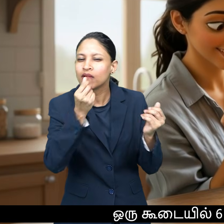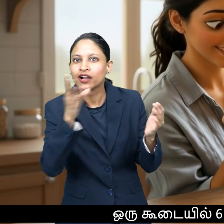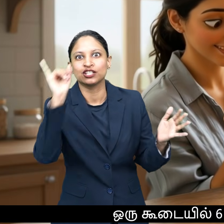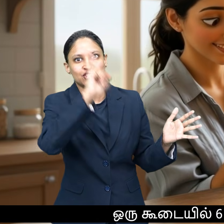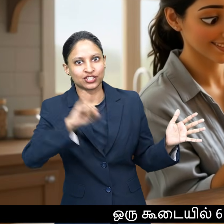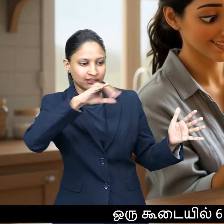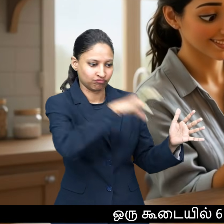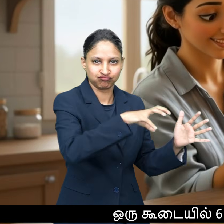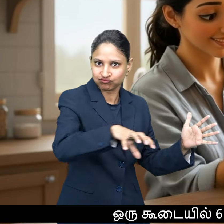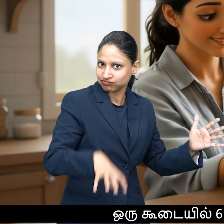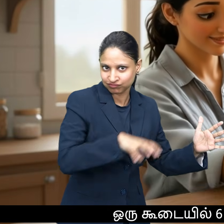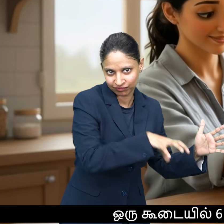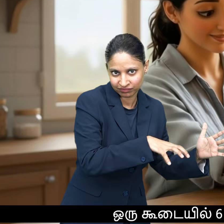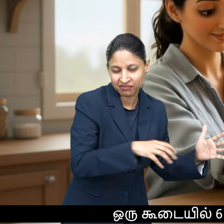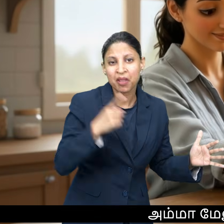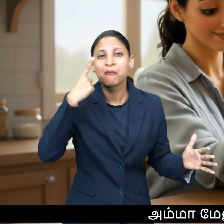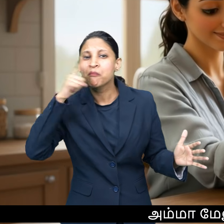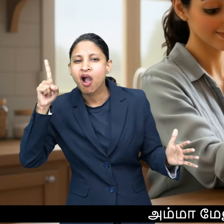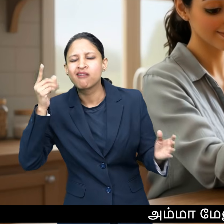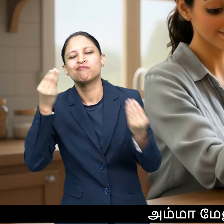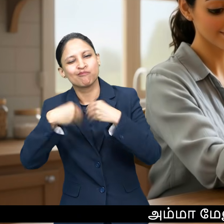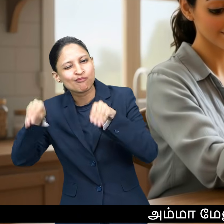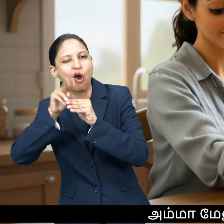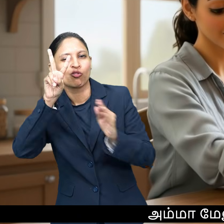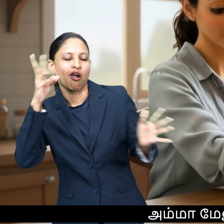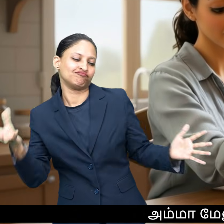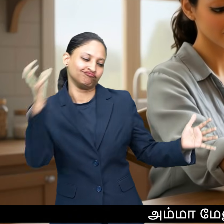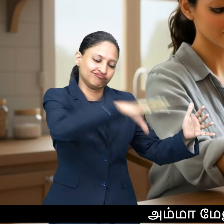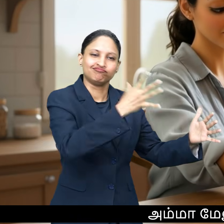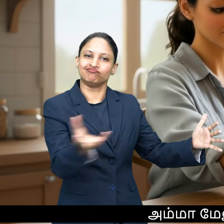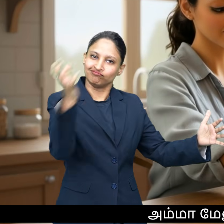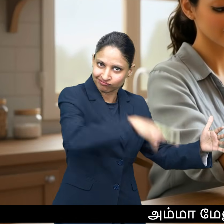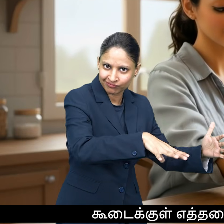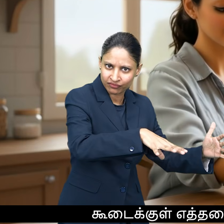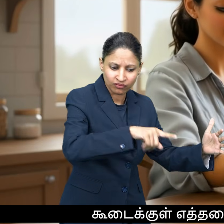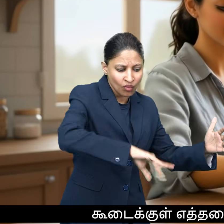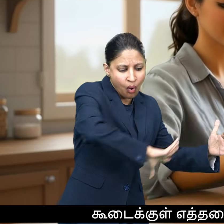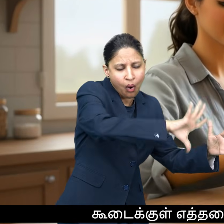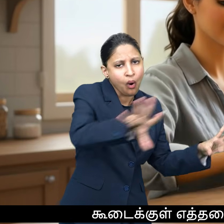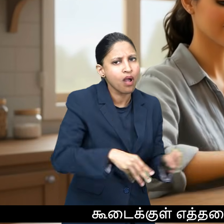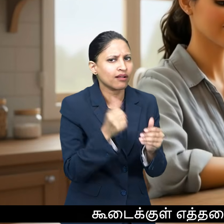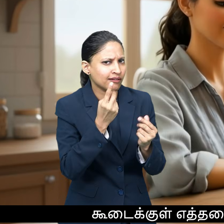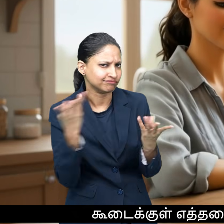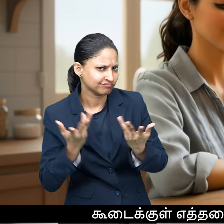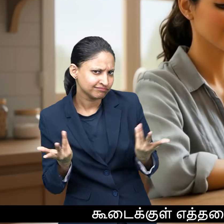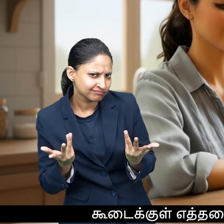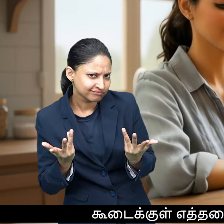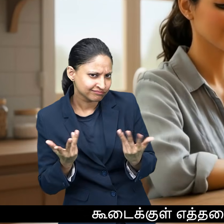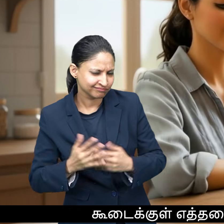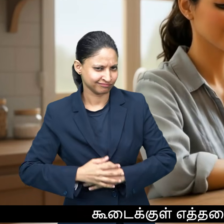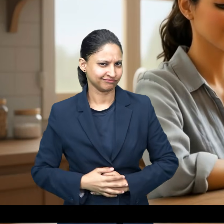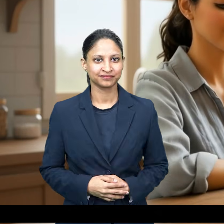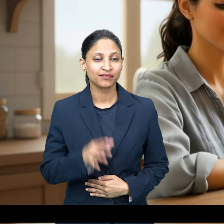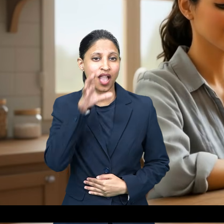6 மாம்பழங்கள் உள்ளன. அம்மா மேலும் 2 சேர்க்கிறார். கூடைக்குள் எத்தனை மாம்பழங்கள்